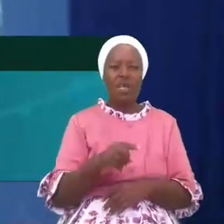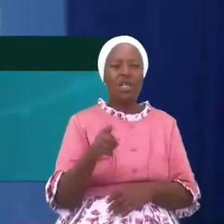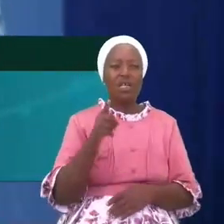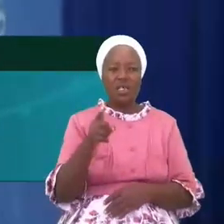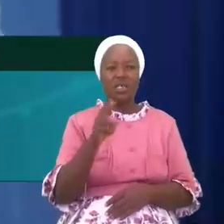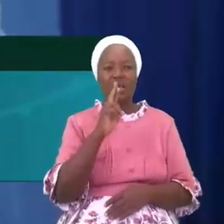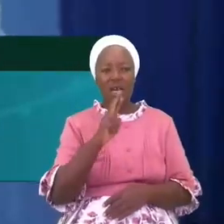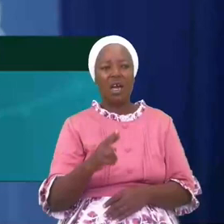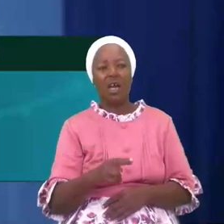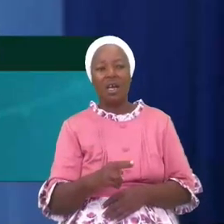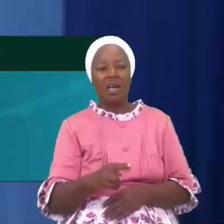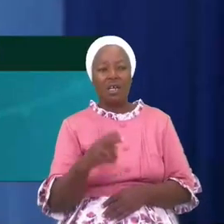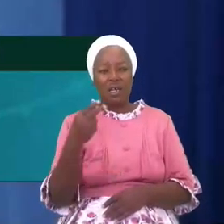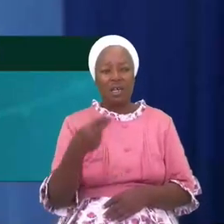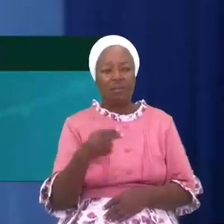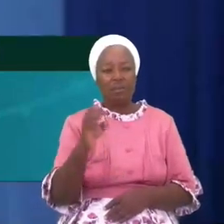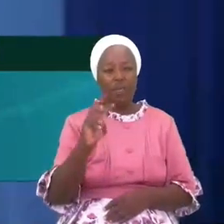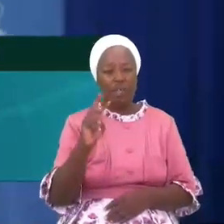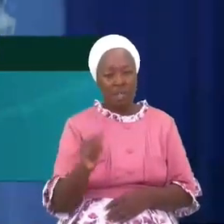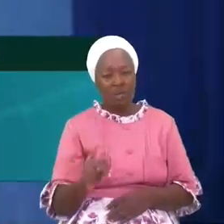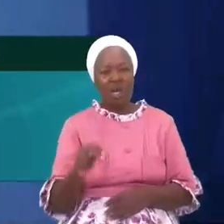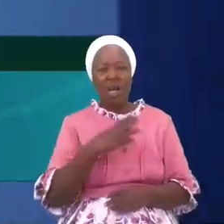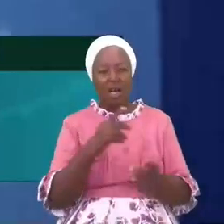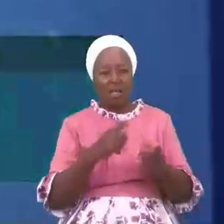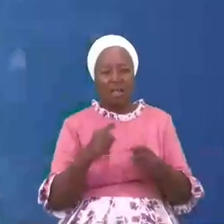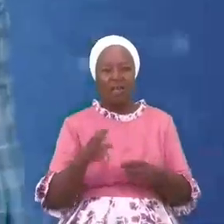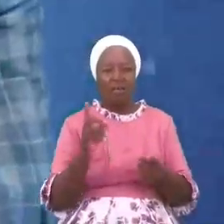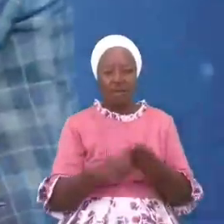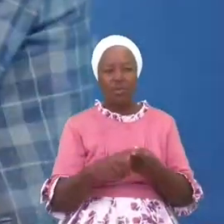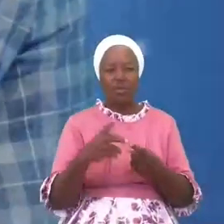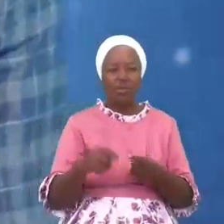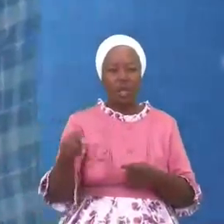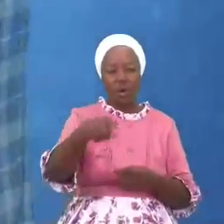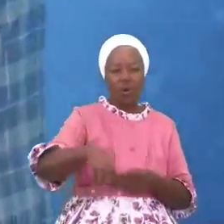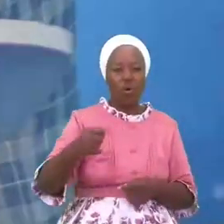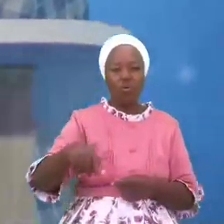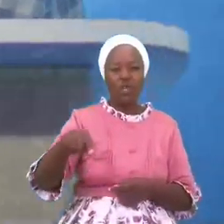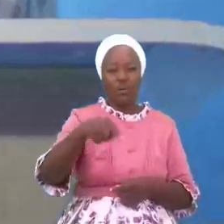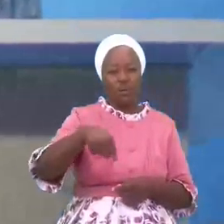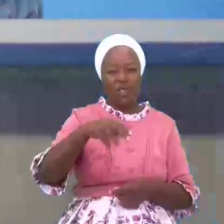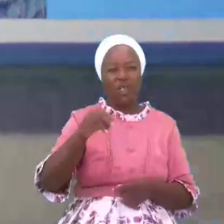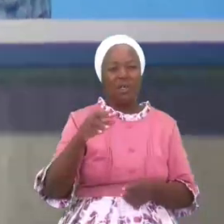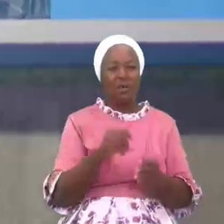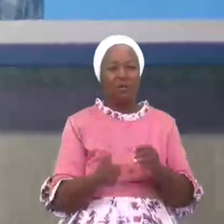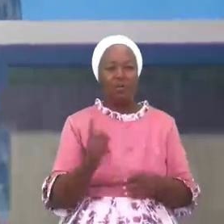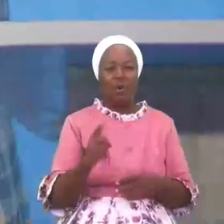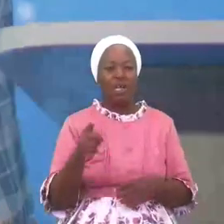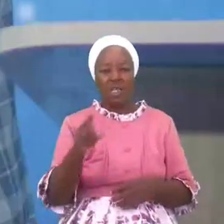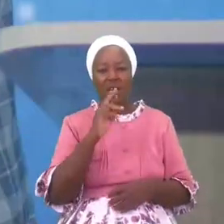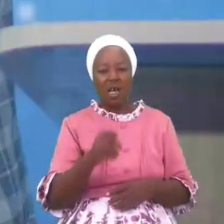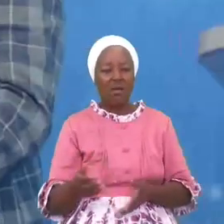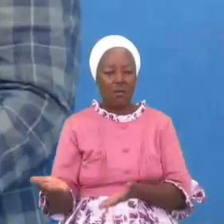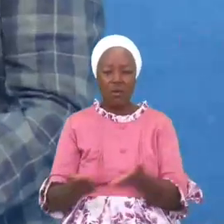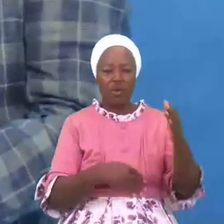tu as été tiré, sur le creux de la fosse d'où vous avez été tiré. Nous étions dans la